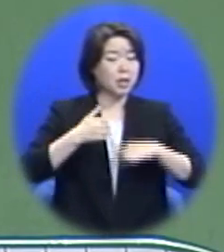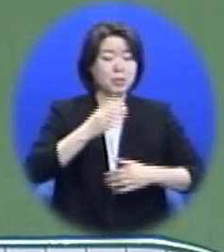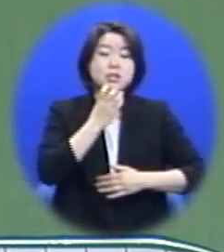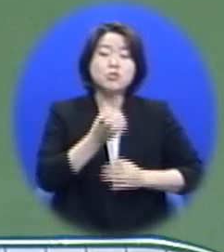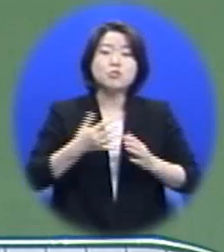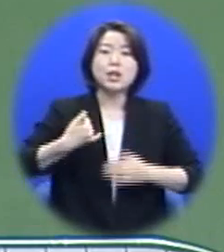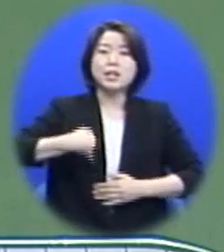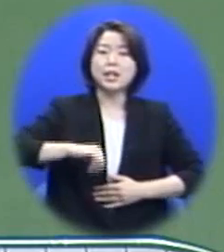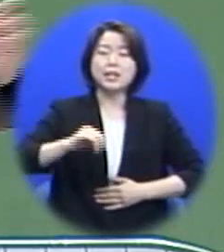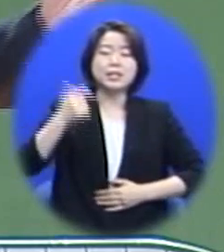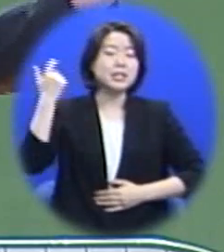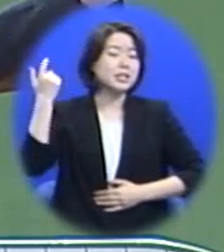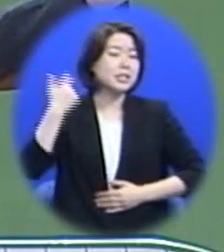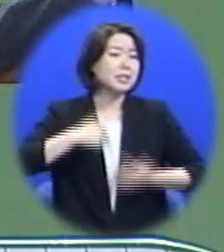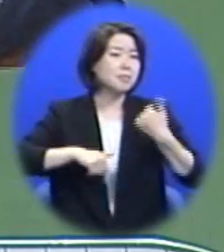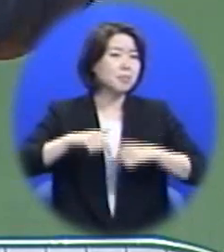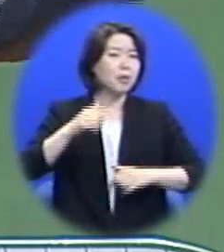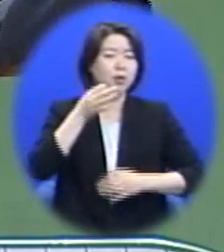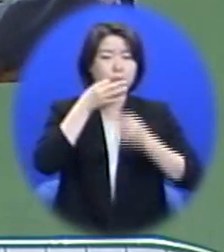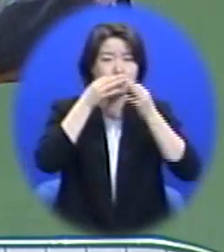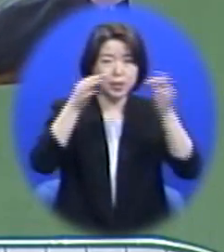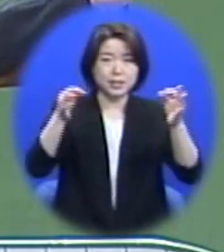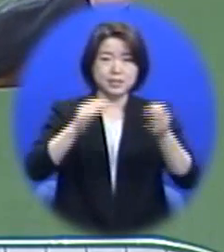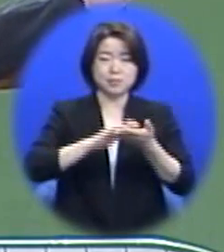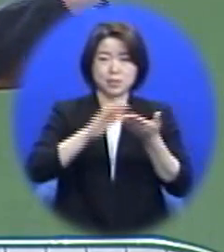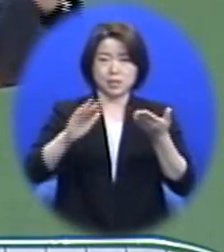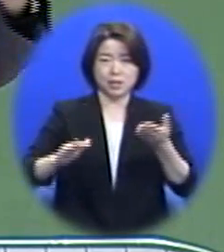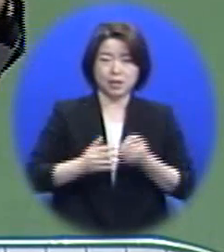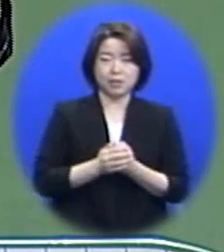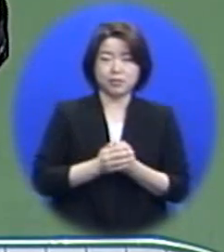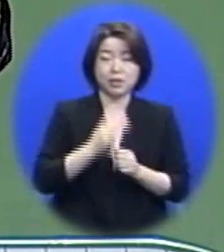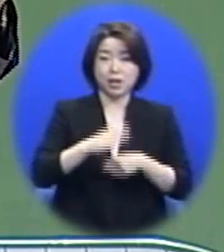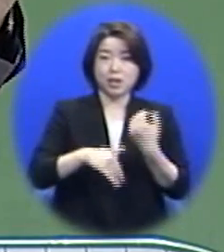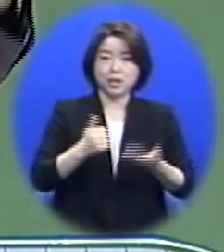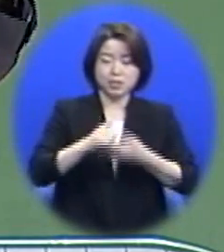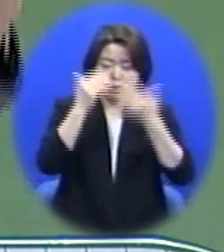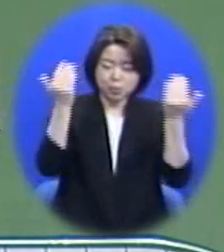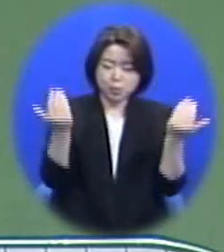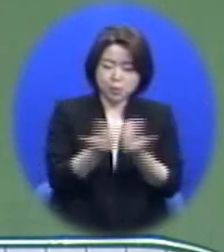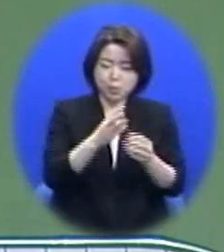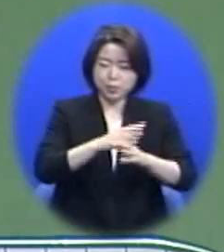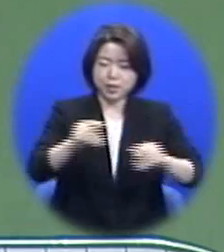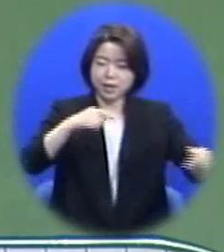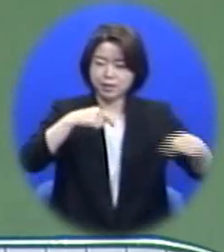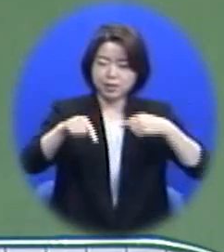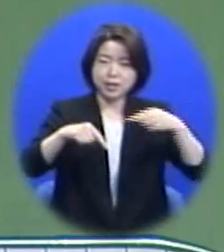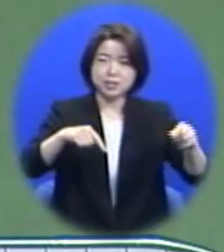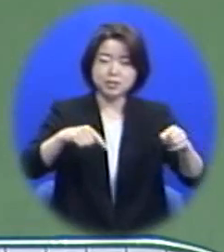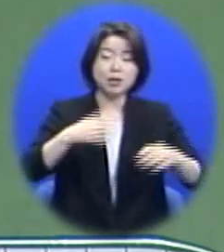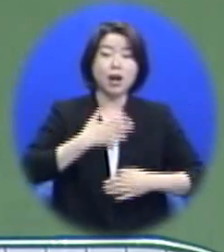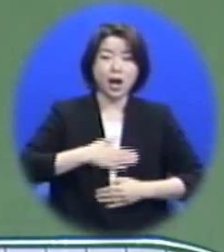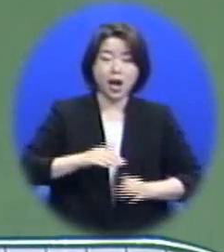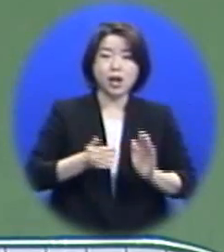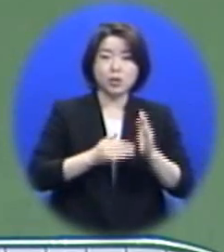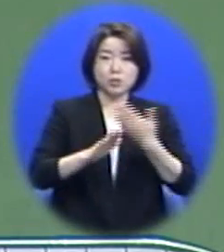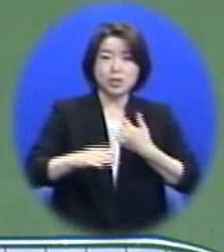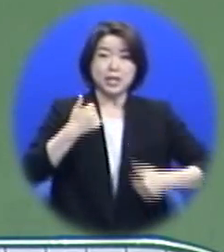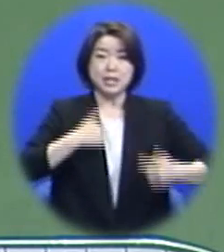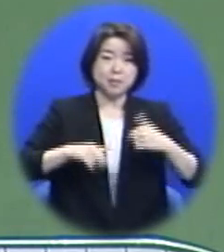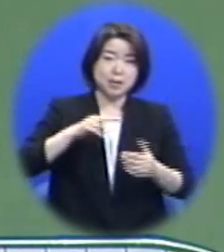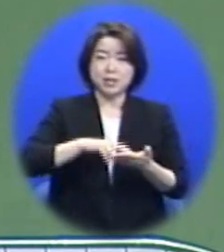외칩니다 자 하나님이 온 세상을 다스리는 걸 알고 나면 당연히 기뻐 뛰며 즐거워하게